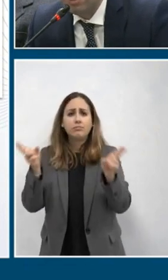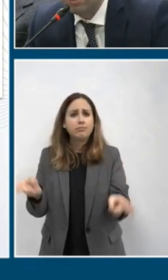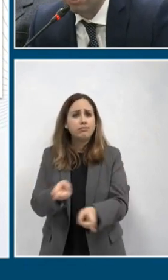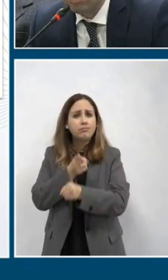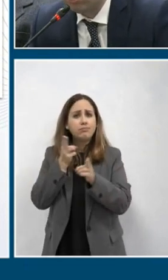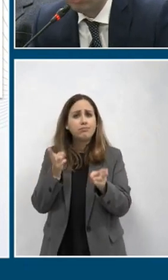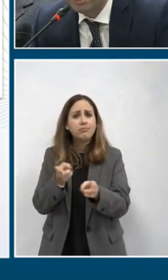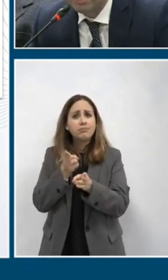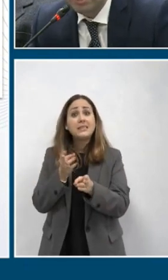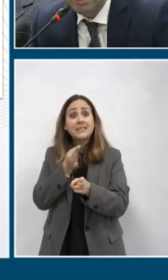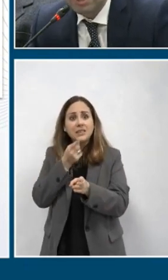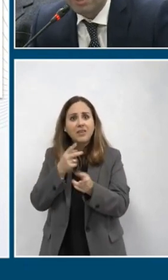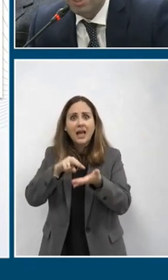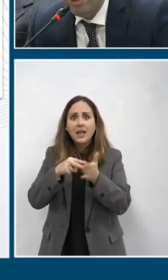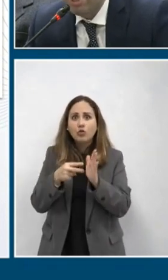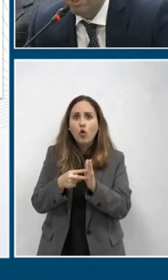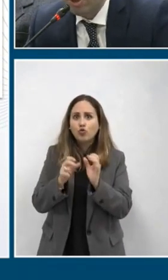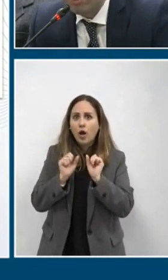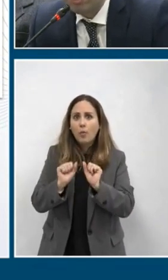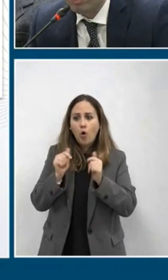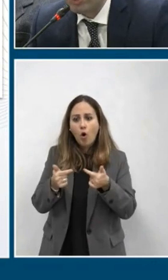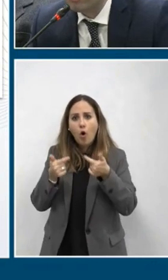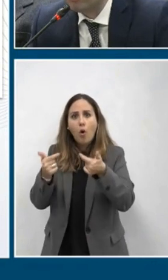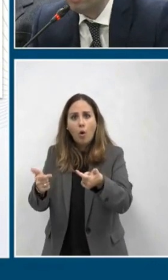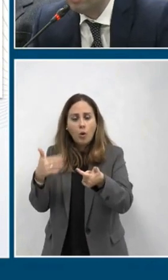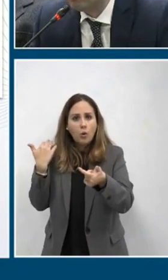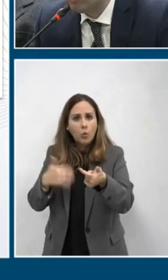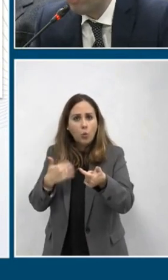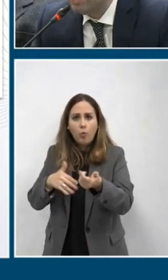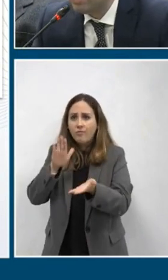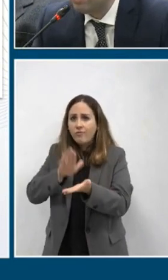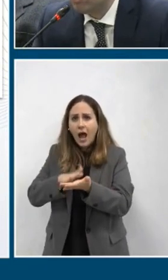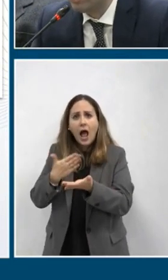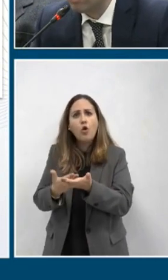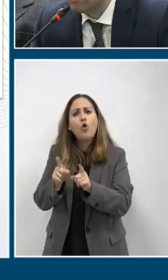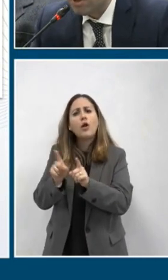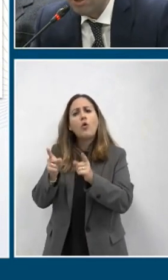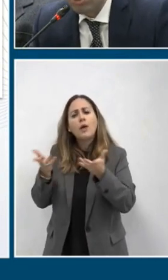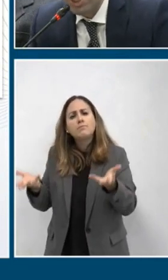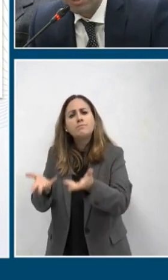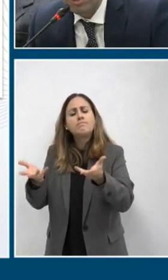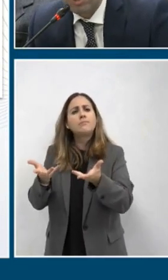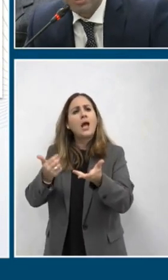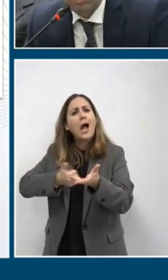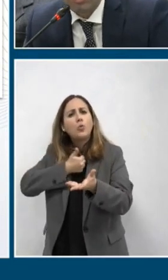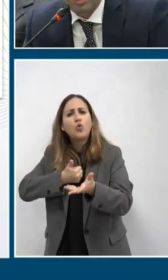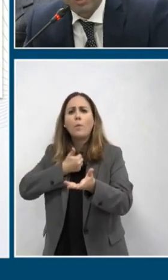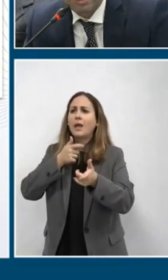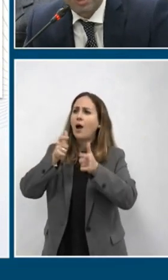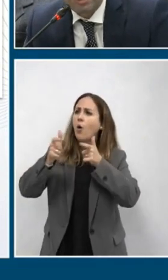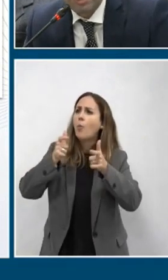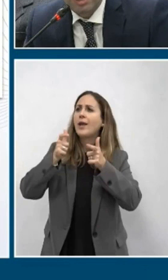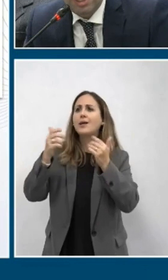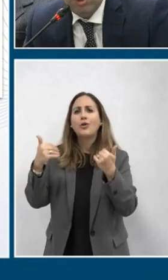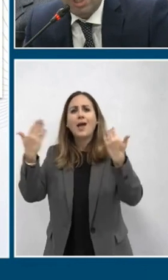chiaramente una destinazione d'uso che che aderimente proprio nel processo di autonomia e di comunicazione con l'esterno